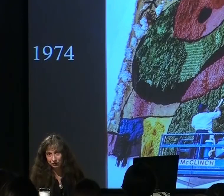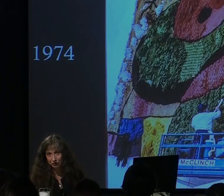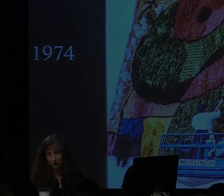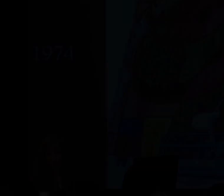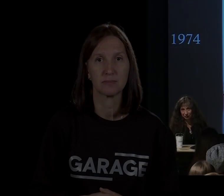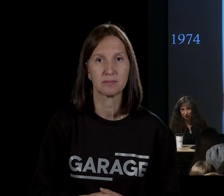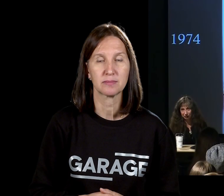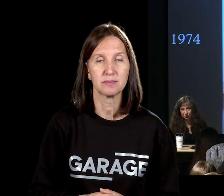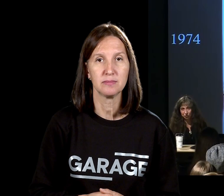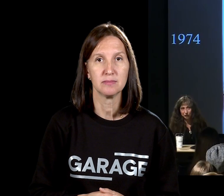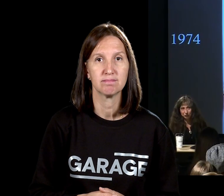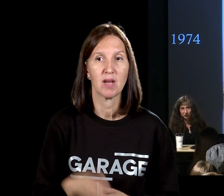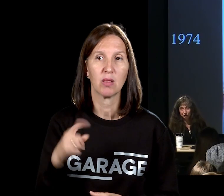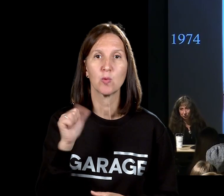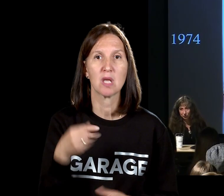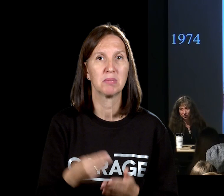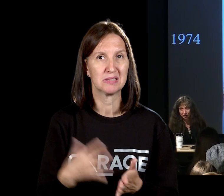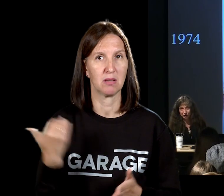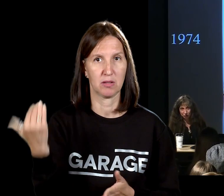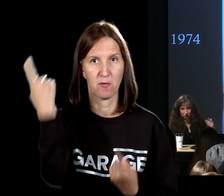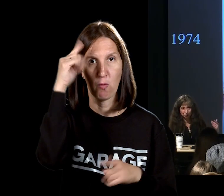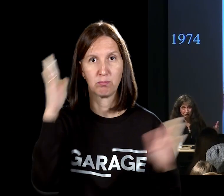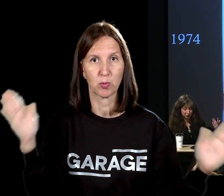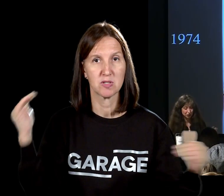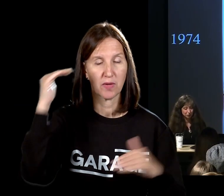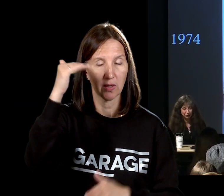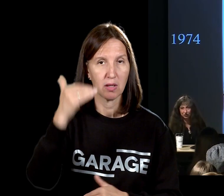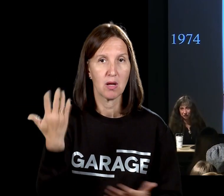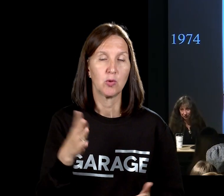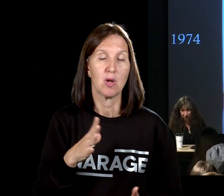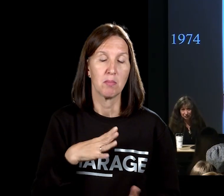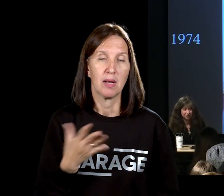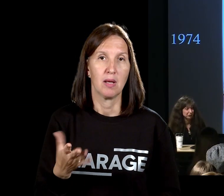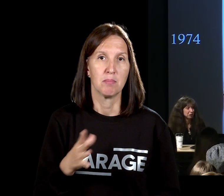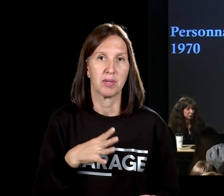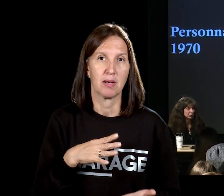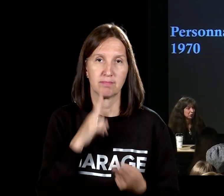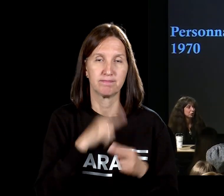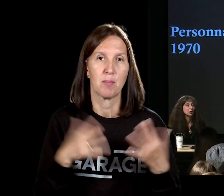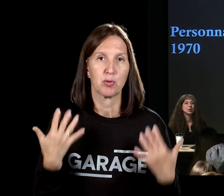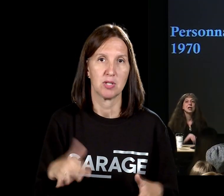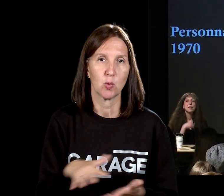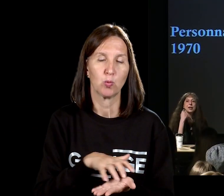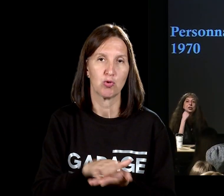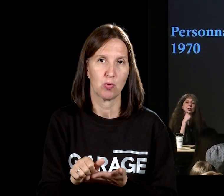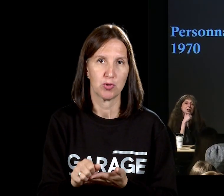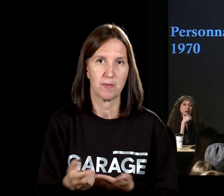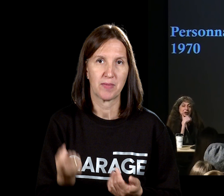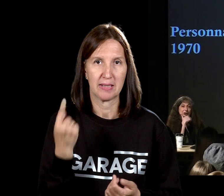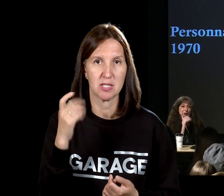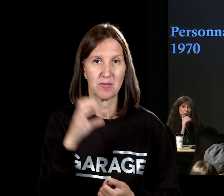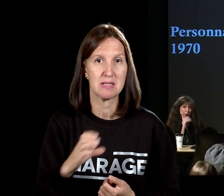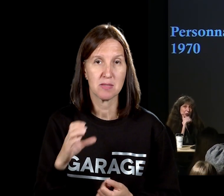бахрама. Это одно из самых ценных произведений, которые погибли в этой... были уничтожены, и